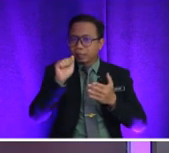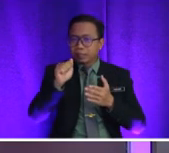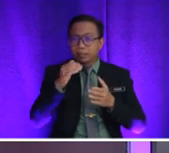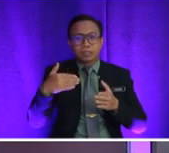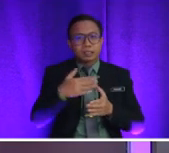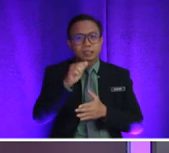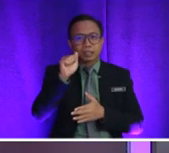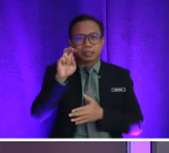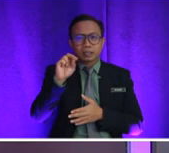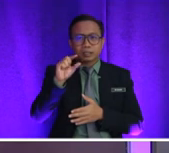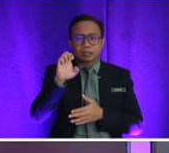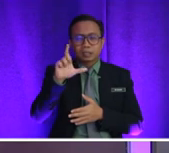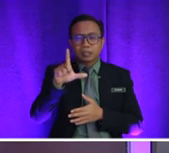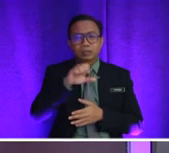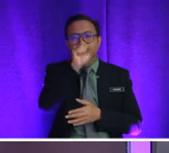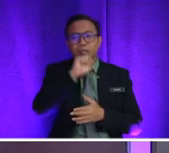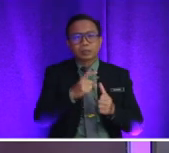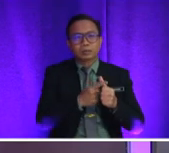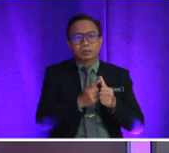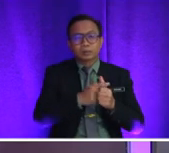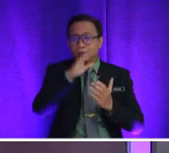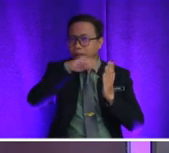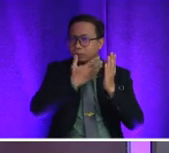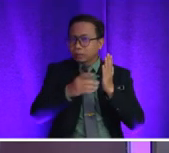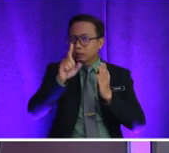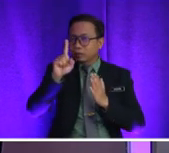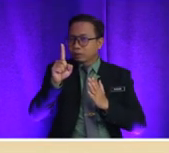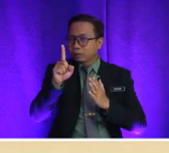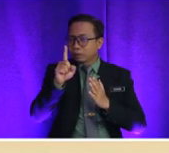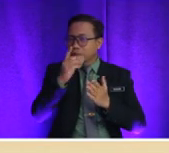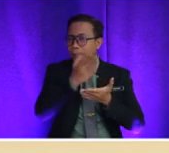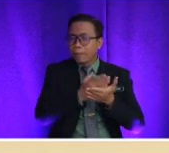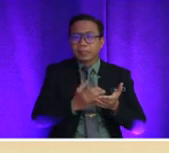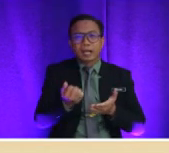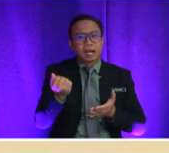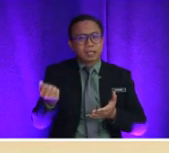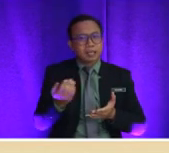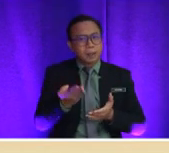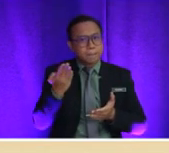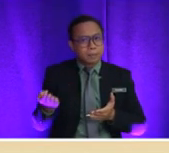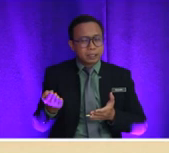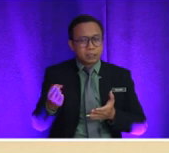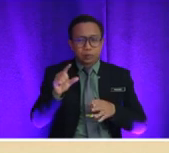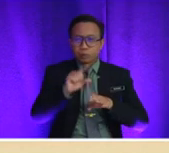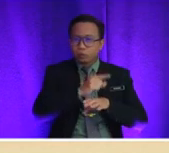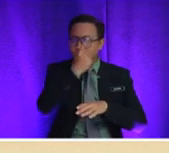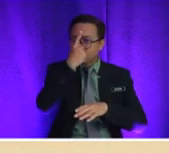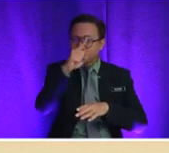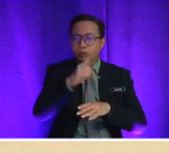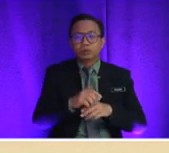Oke soalnya yang pertama jodoh satu menunjukkan sebagian peralatan dan bahan yang digunakan untuk